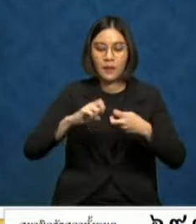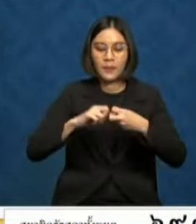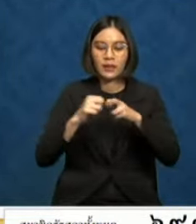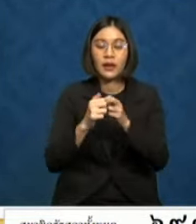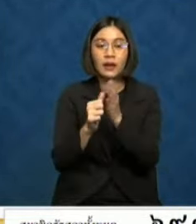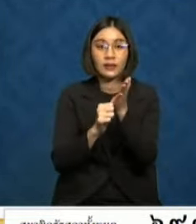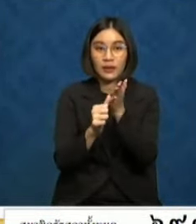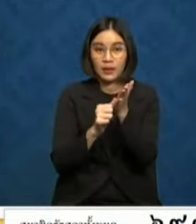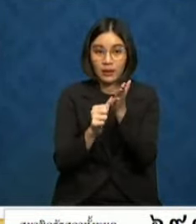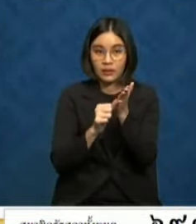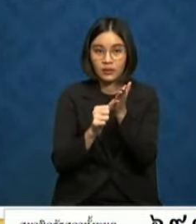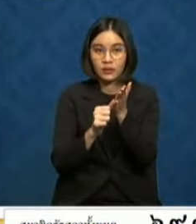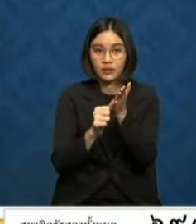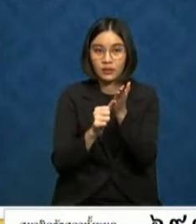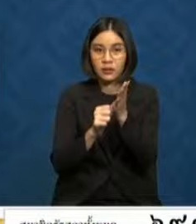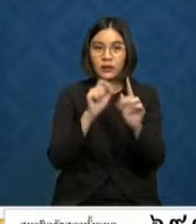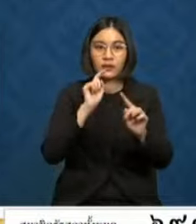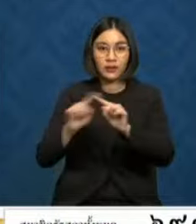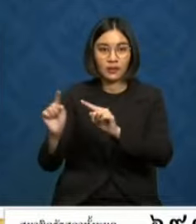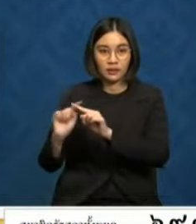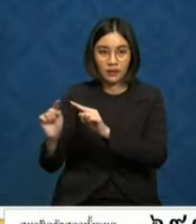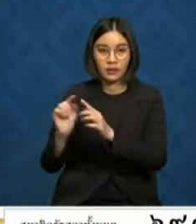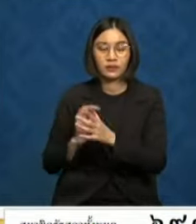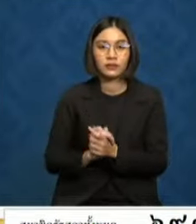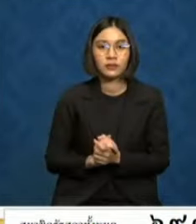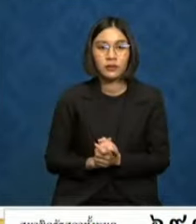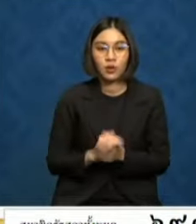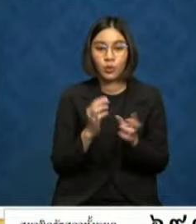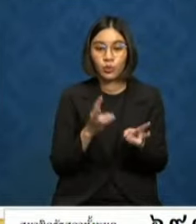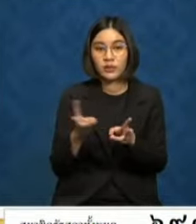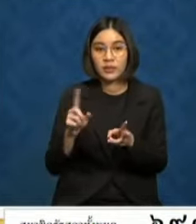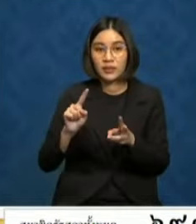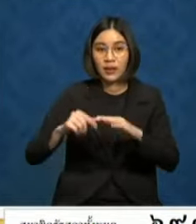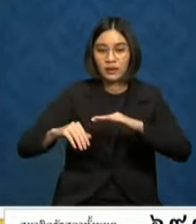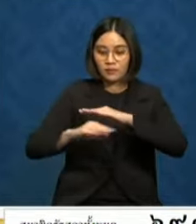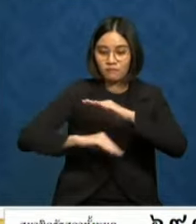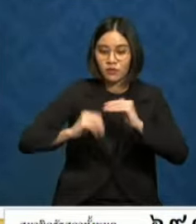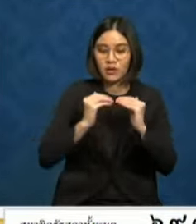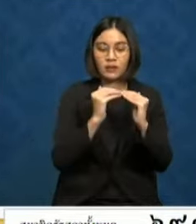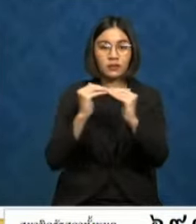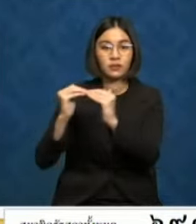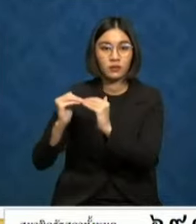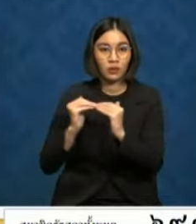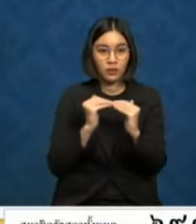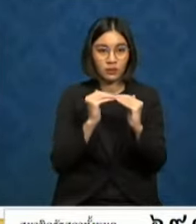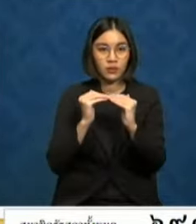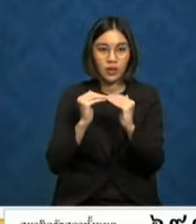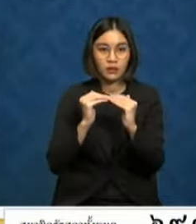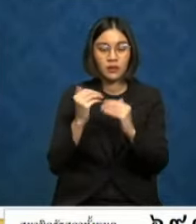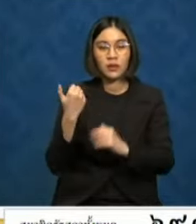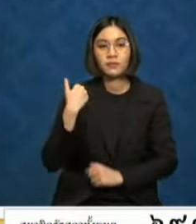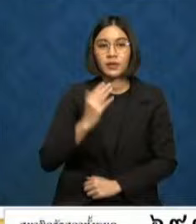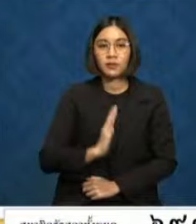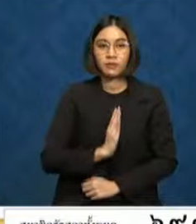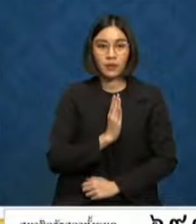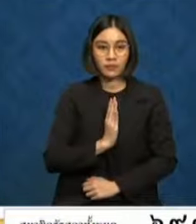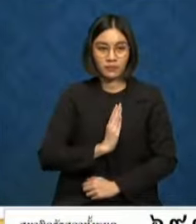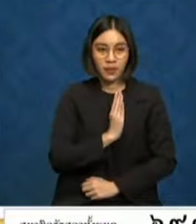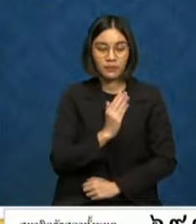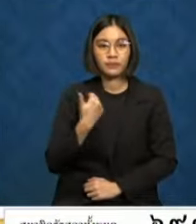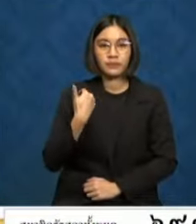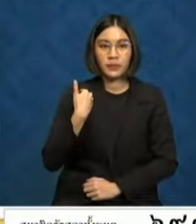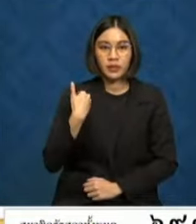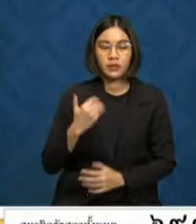ก้ไขปัญหาทุกสิ่งทุกอย่างบนพื้นฐานของความเท่าเทียมกันมีศักดิ์ศรีและ